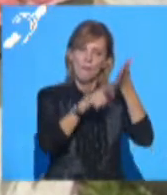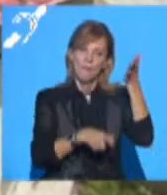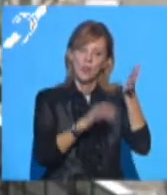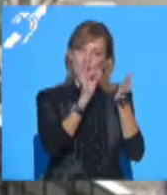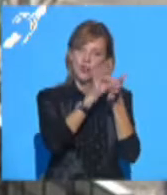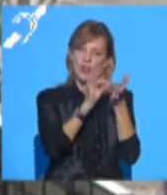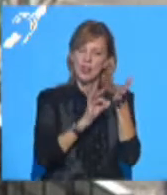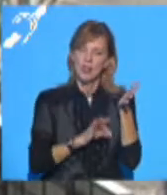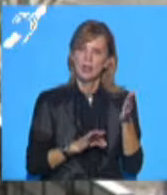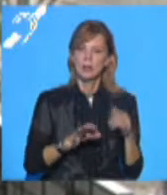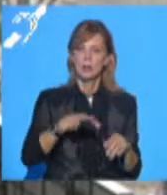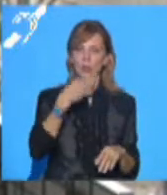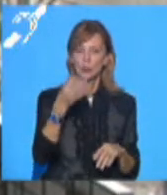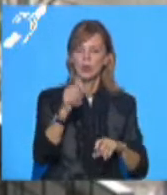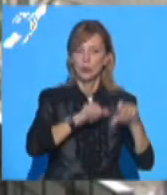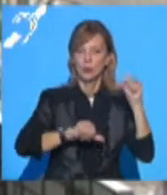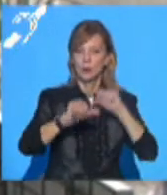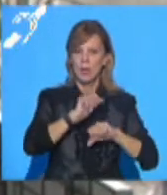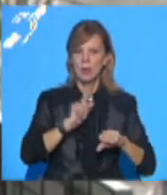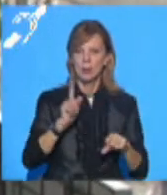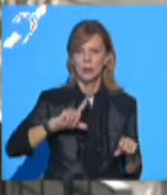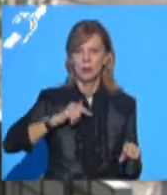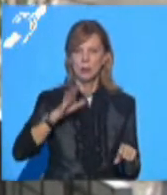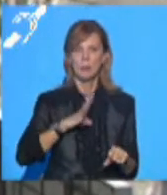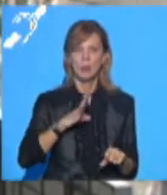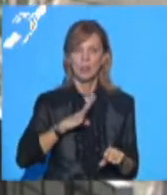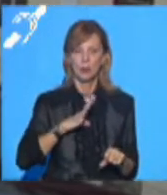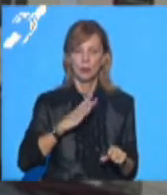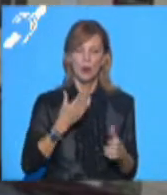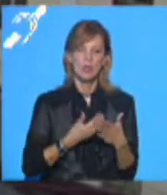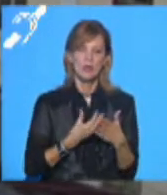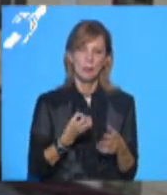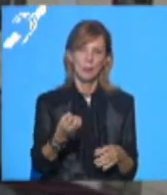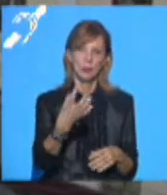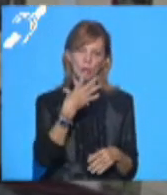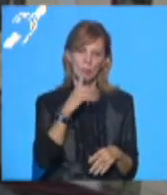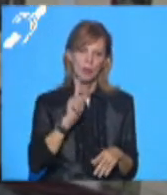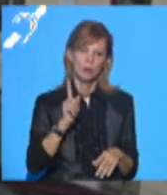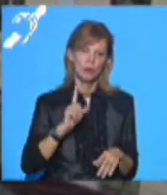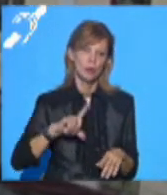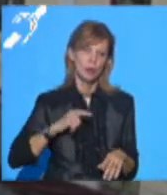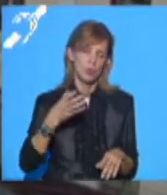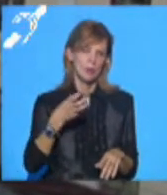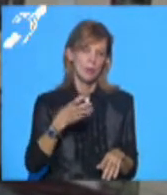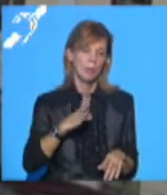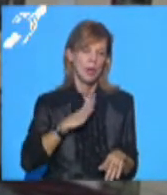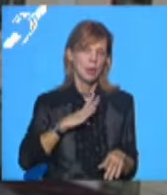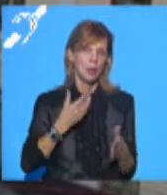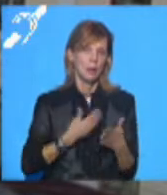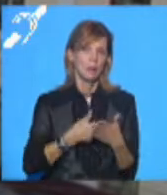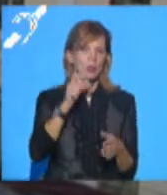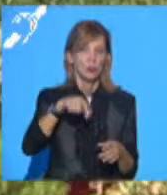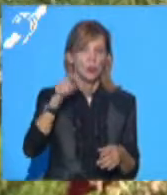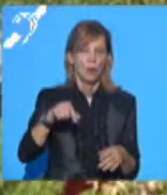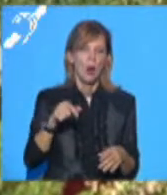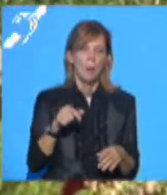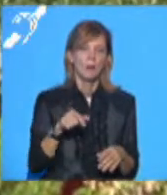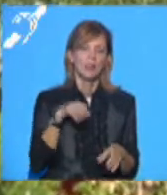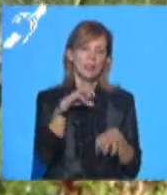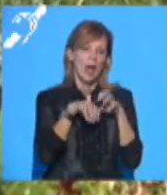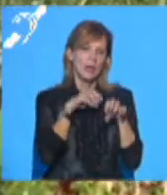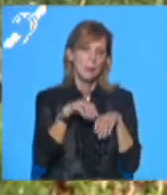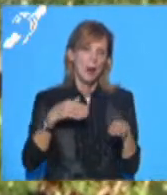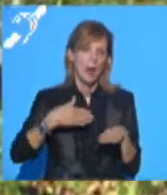produselor, soluțiile de lucru utilizate nu sunt periculoase pentru mediu și nu prezintă niciun pericol pentru oameni, animale, pești sau